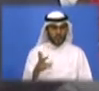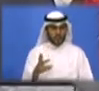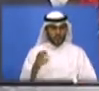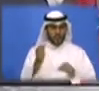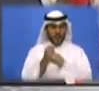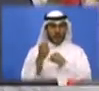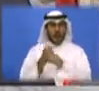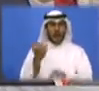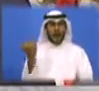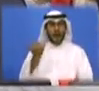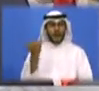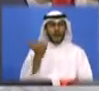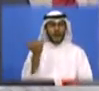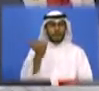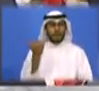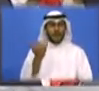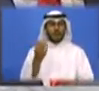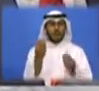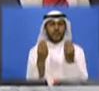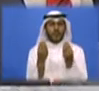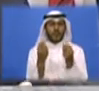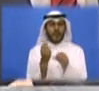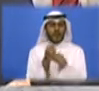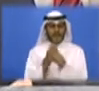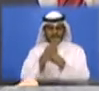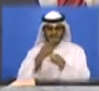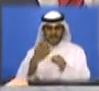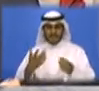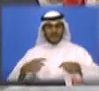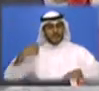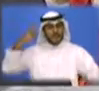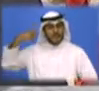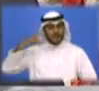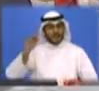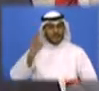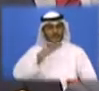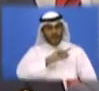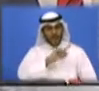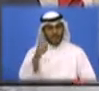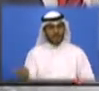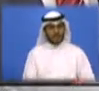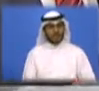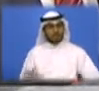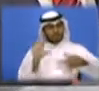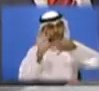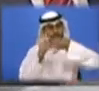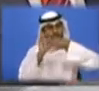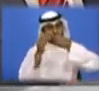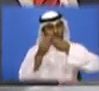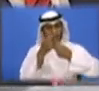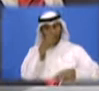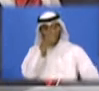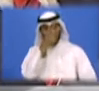الدول العربية القلاقل أو القلائل عفوا التي لم تحدث في العلاقات المصرية